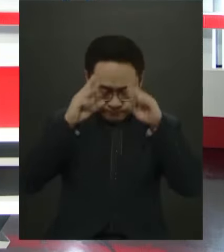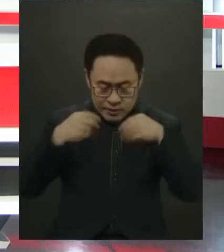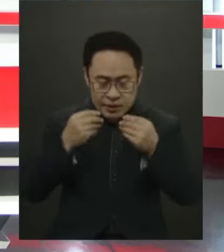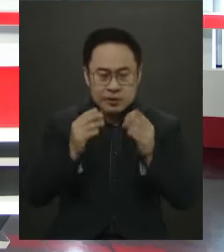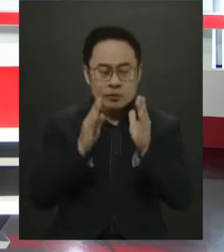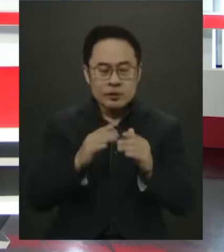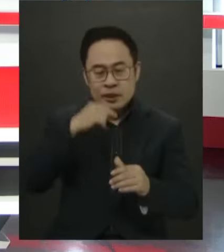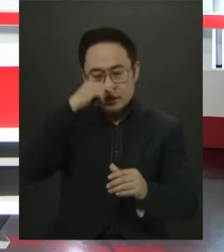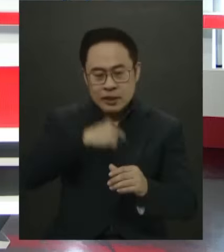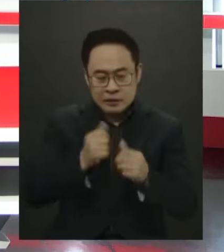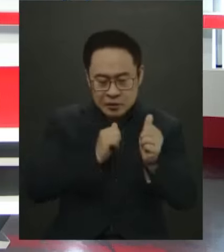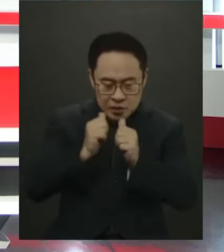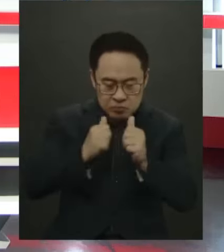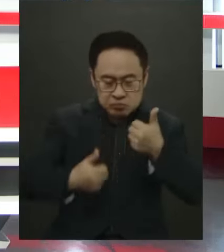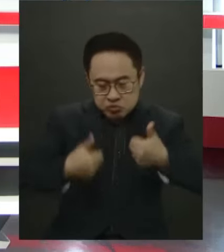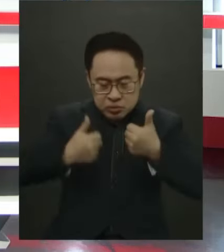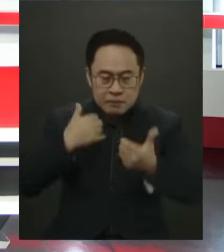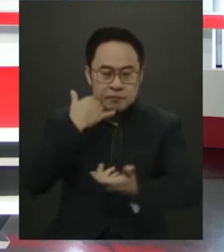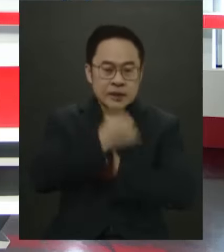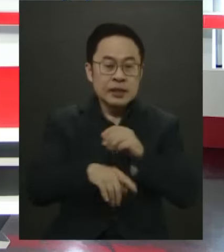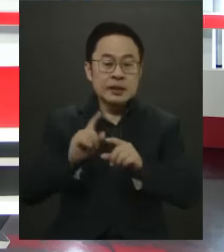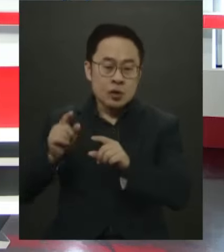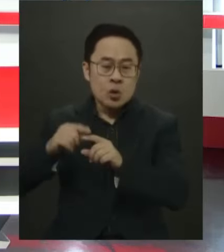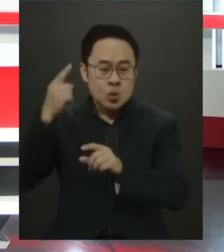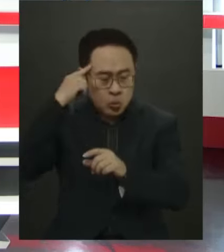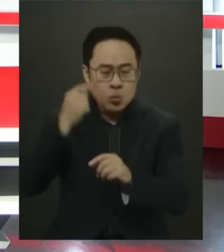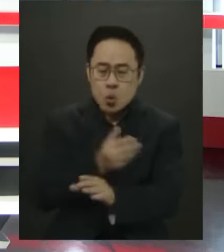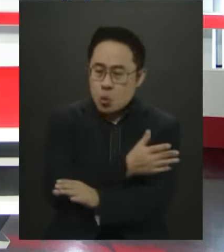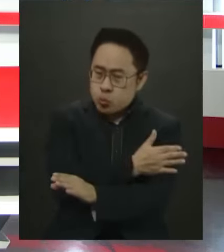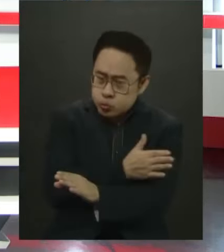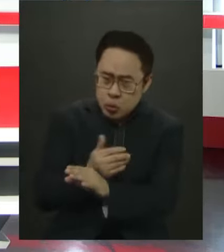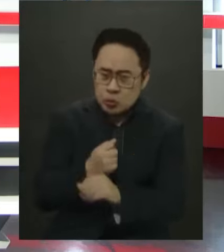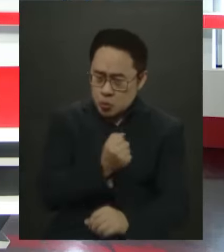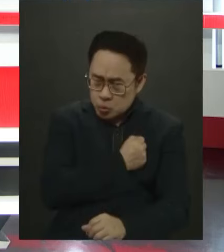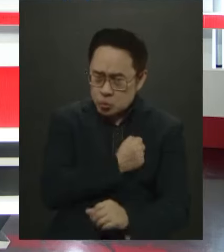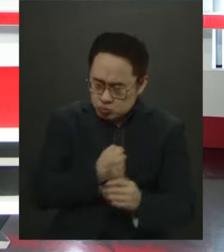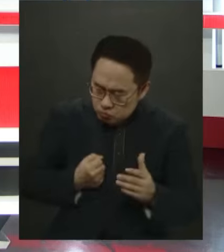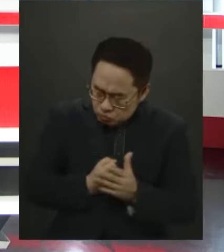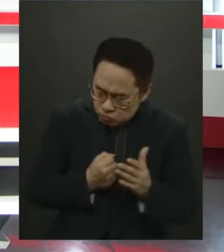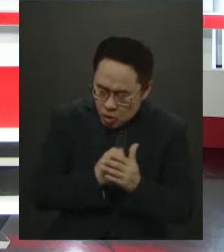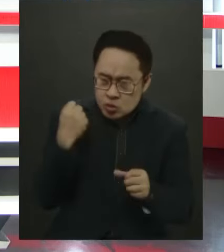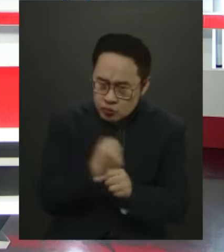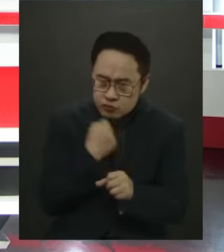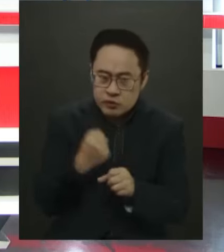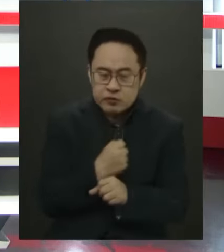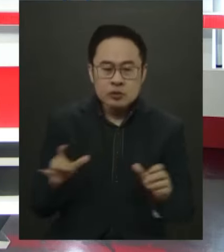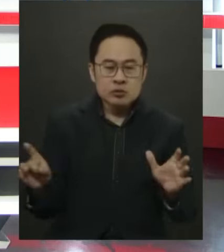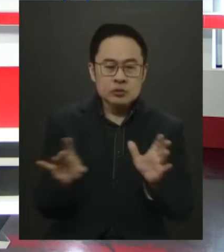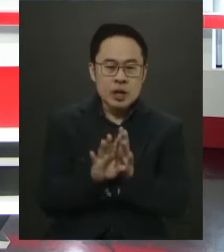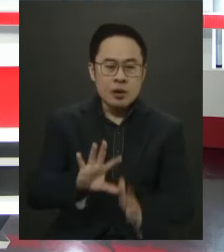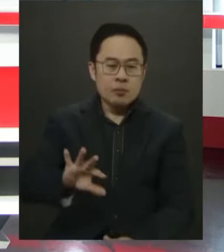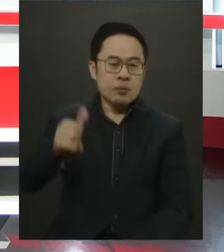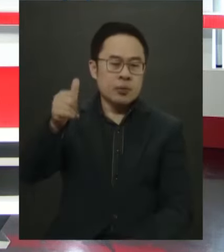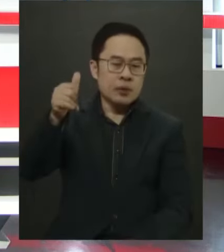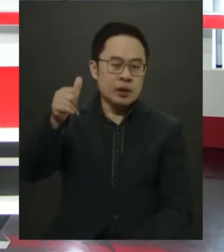ขันนะคะการขับเคี่ยวกับคู่ต่อสู้แล้วก็เรารู้ว่าเส้นทางของนักกีฬาไม่ใช่แค่พี่แววเท่านั้นทุกๆคนก็ฝ่าฟันมาด้วยความยากลำบ